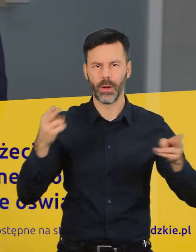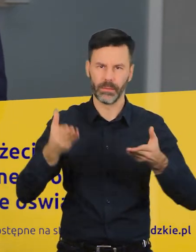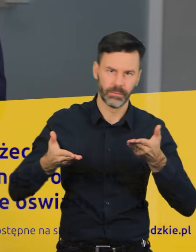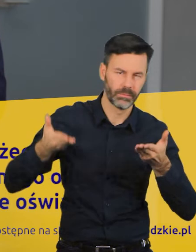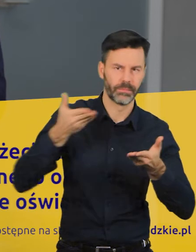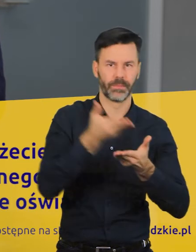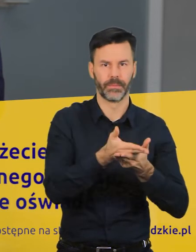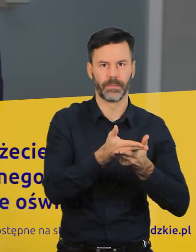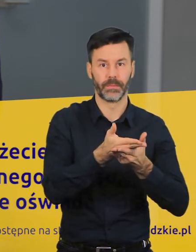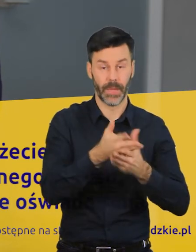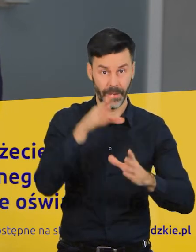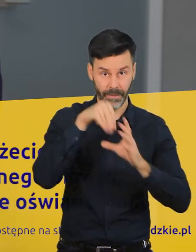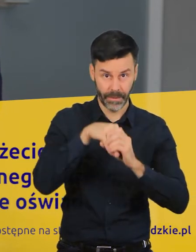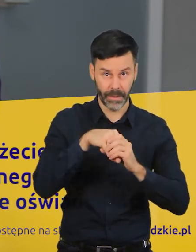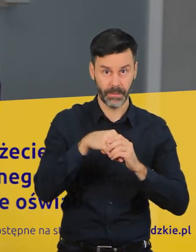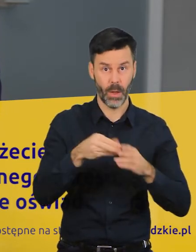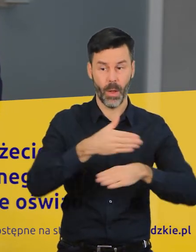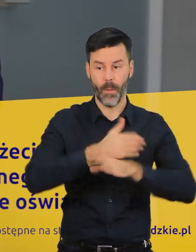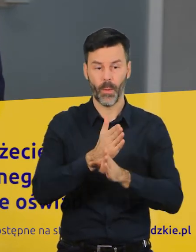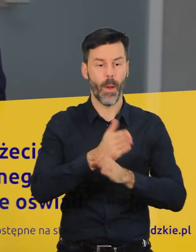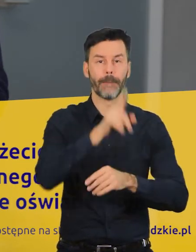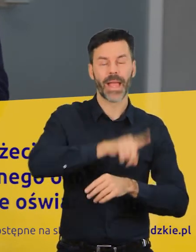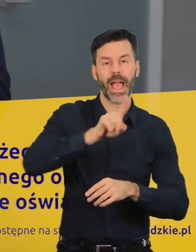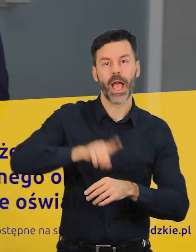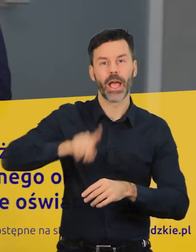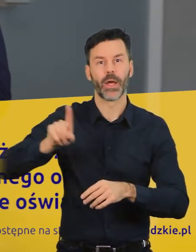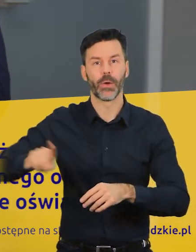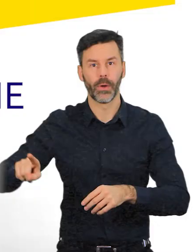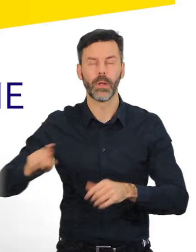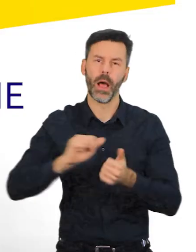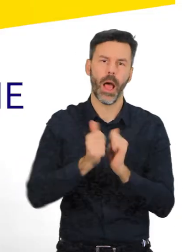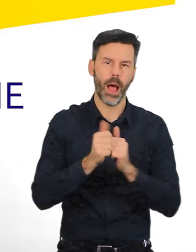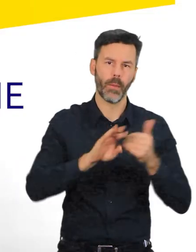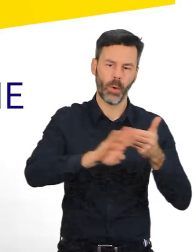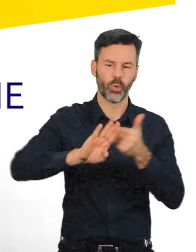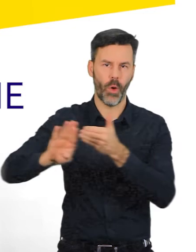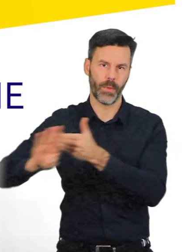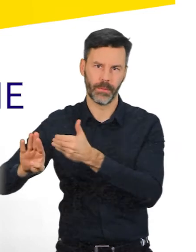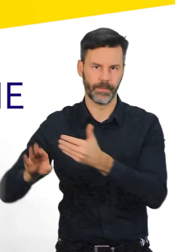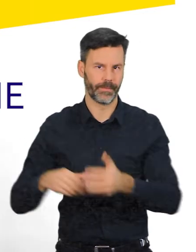wskazując w nim miesiące, których dotyczy, lub odrębne oświadczenia dla każdego miesiąca.